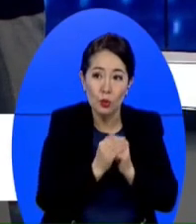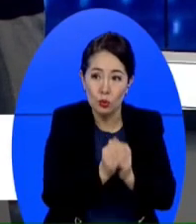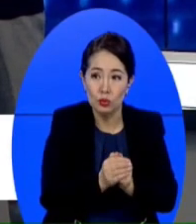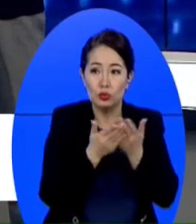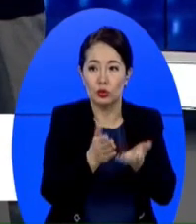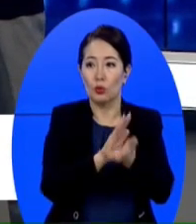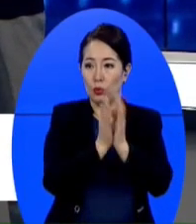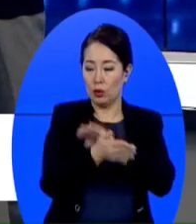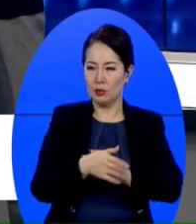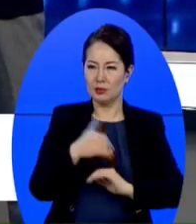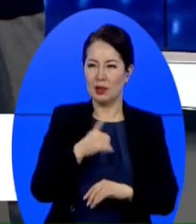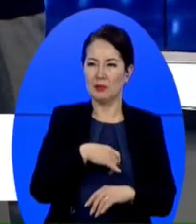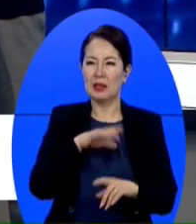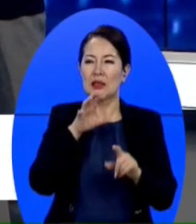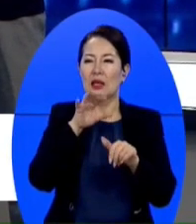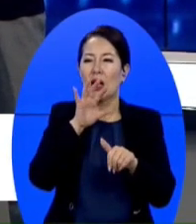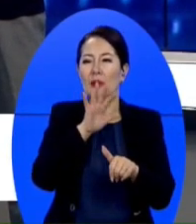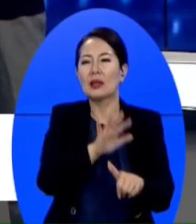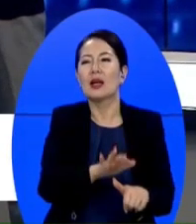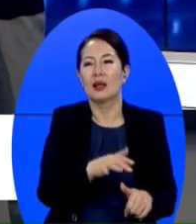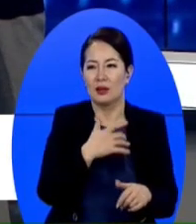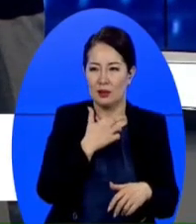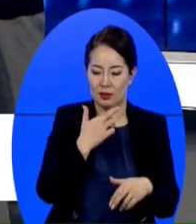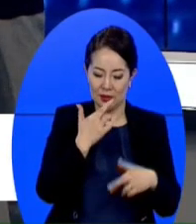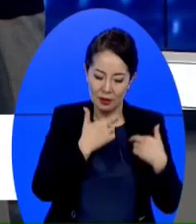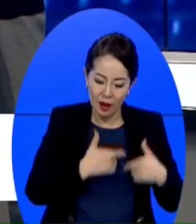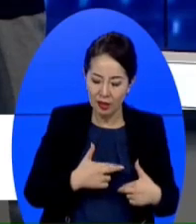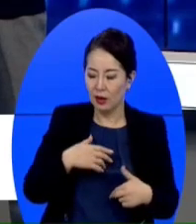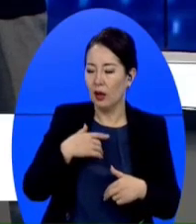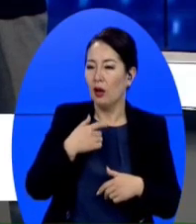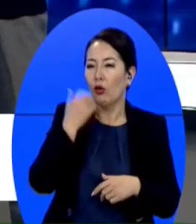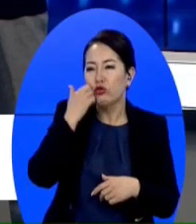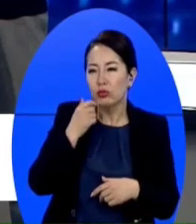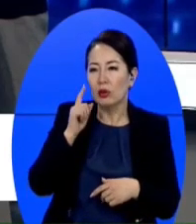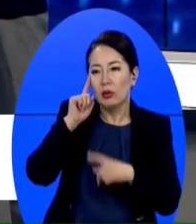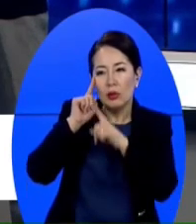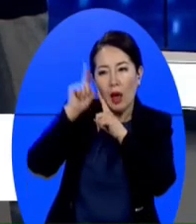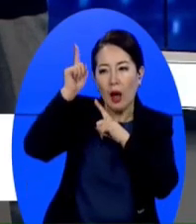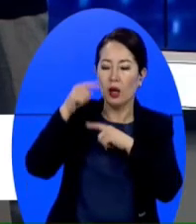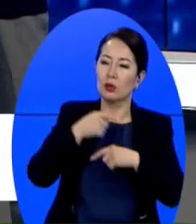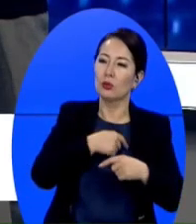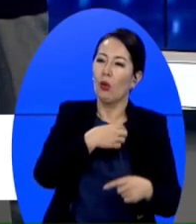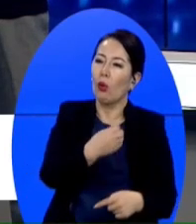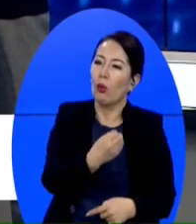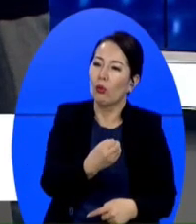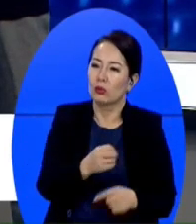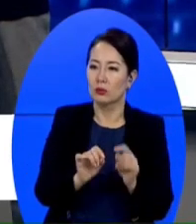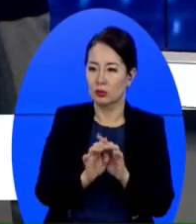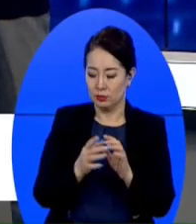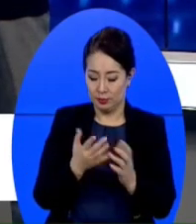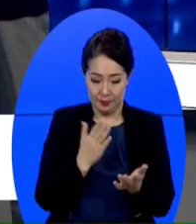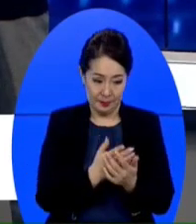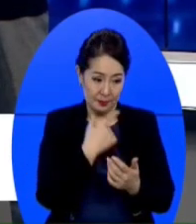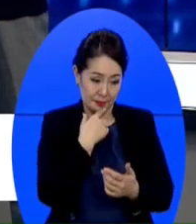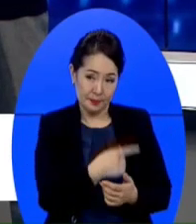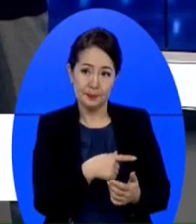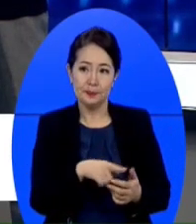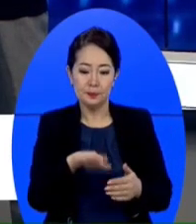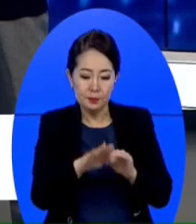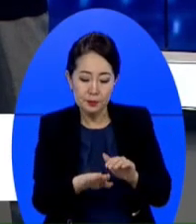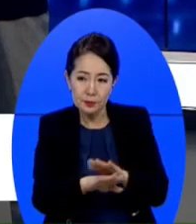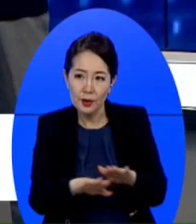зарим талаараа их ядраадаг юм байна. Түүнээс болж даралтны ихсэх, зүрх нь өвдөх эрсдэл нэмэгддэг гэж байлаа. Мөн бага насны хүүхдүүдээ олон